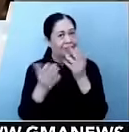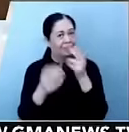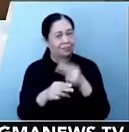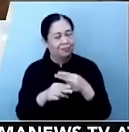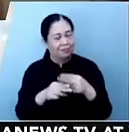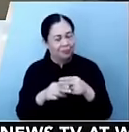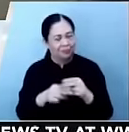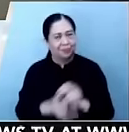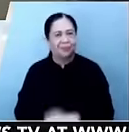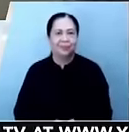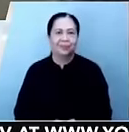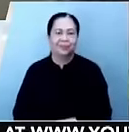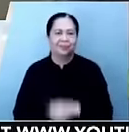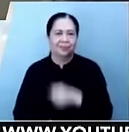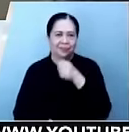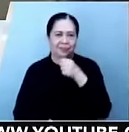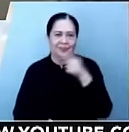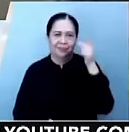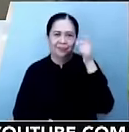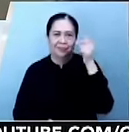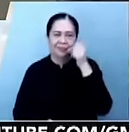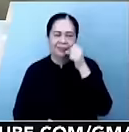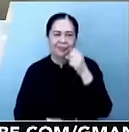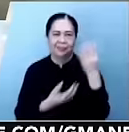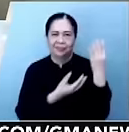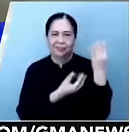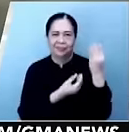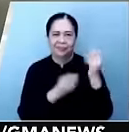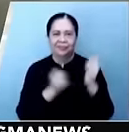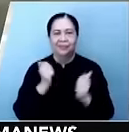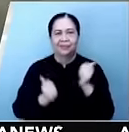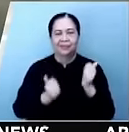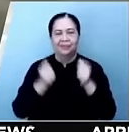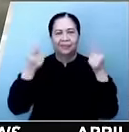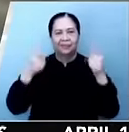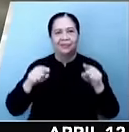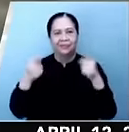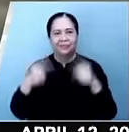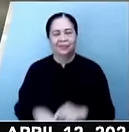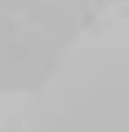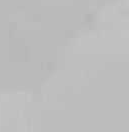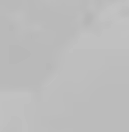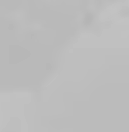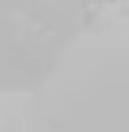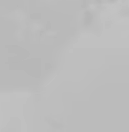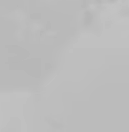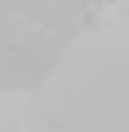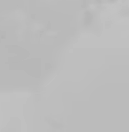Lars Santiago, updated sa Showbiz Happening.